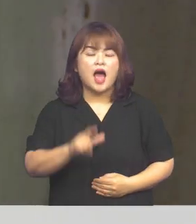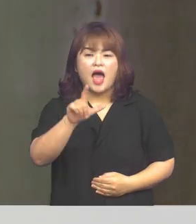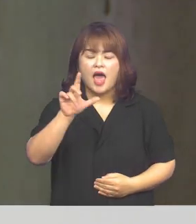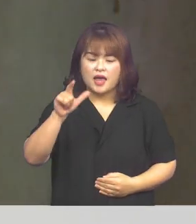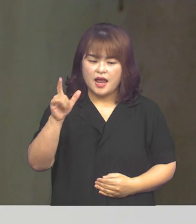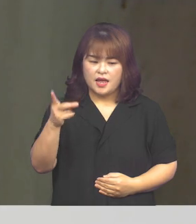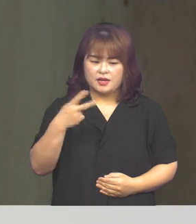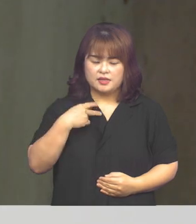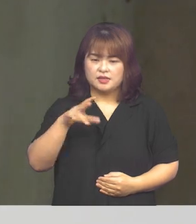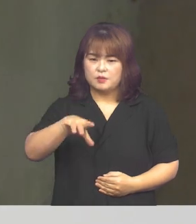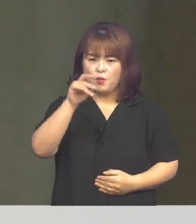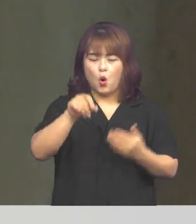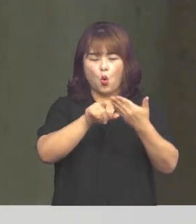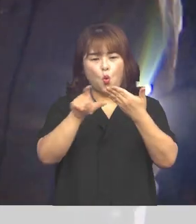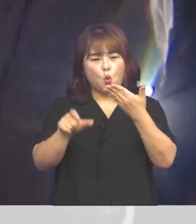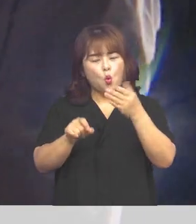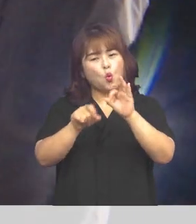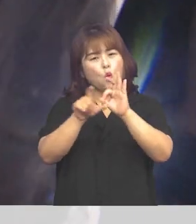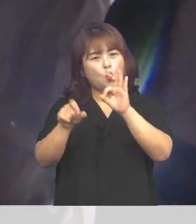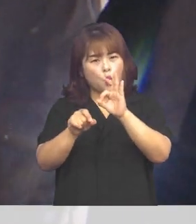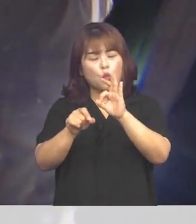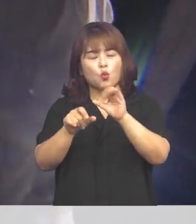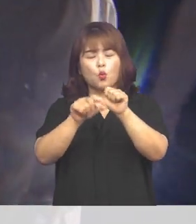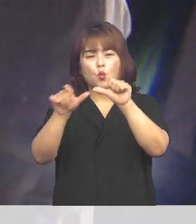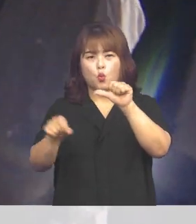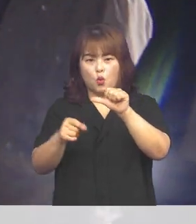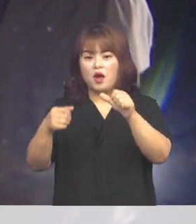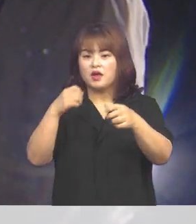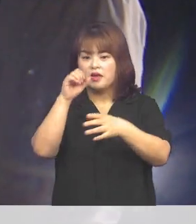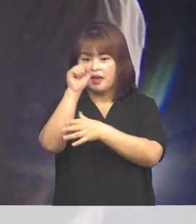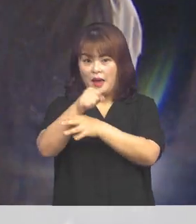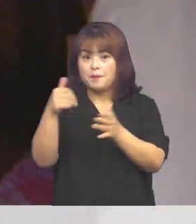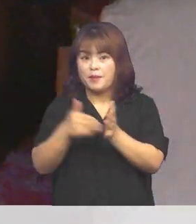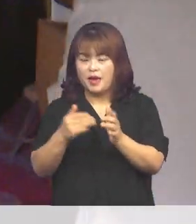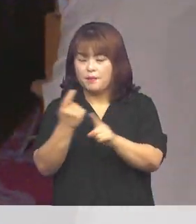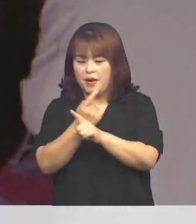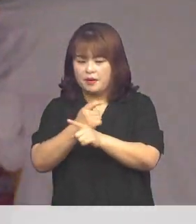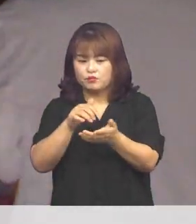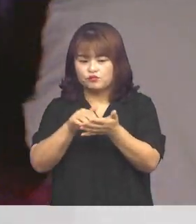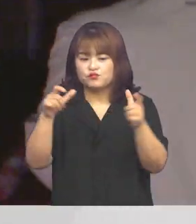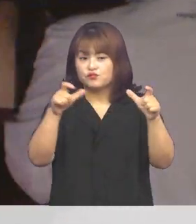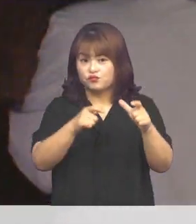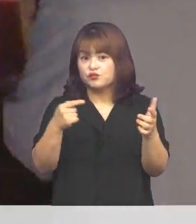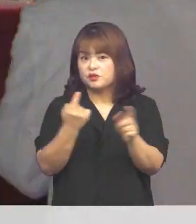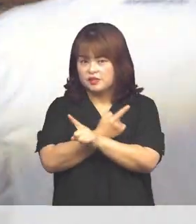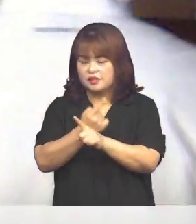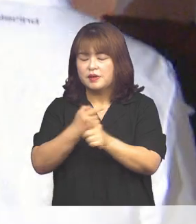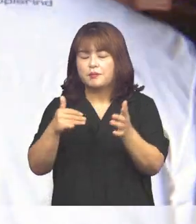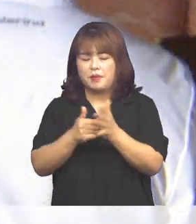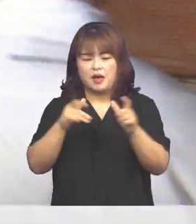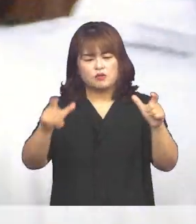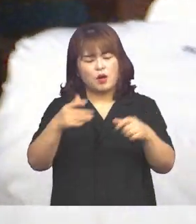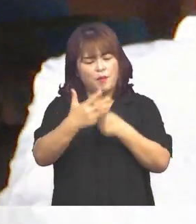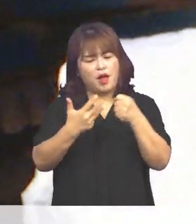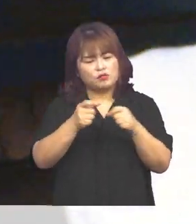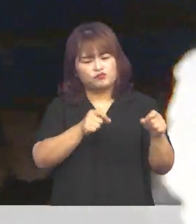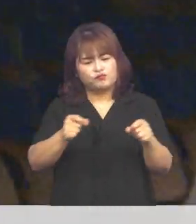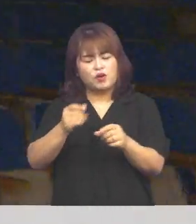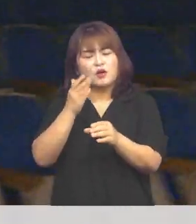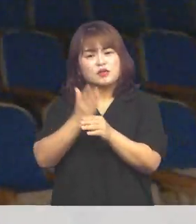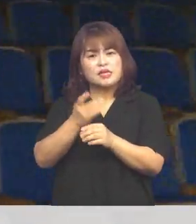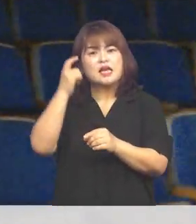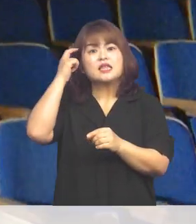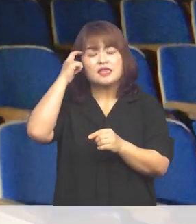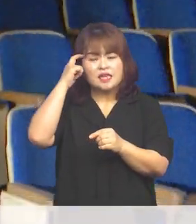LH 동의를 얻어 올해 5월 지구계획을 승인했습니다. 이 시장은 8년간 표류했던 언남지구 사업인 만큼